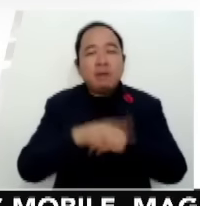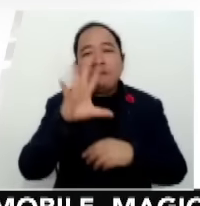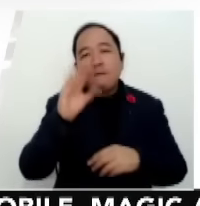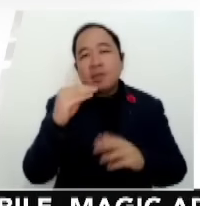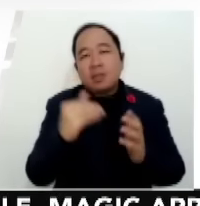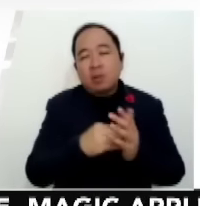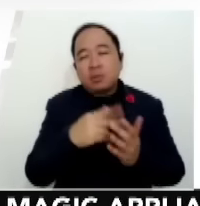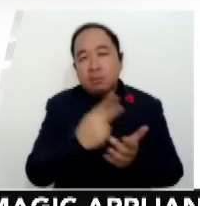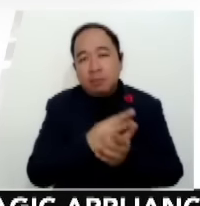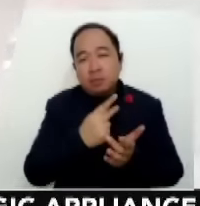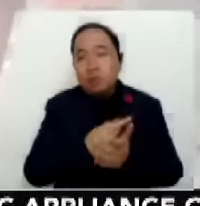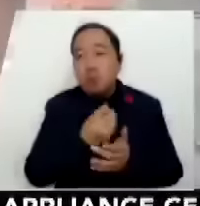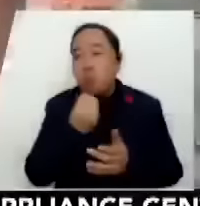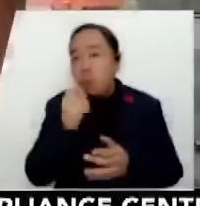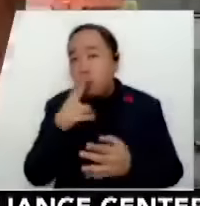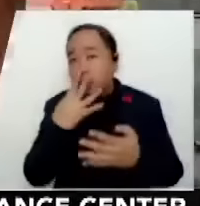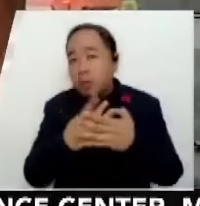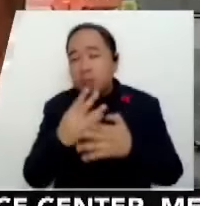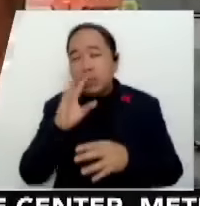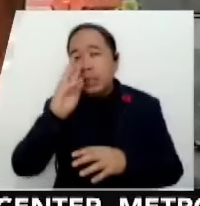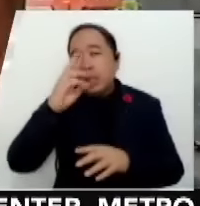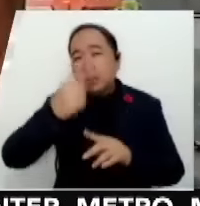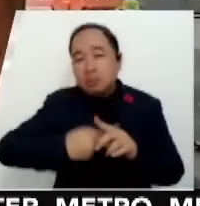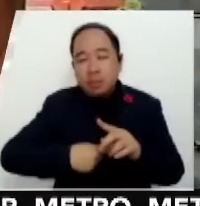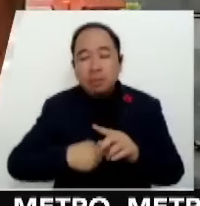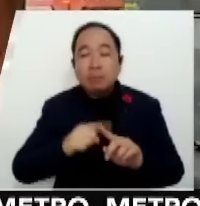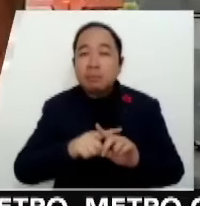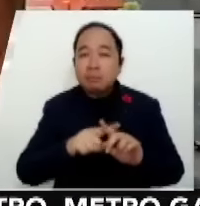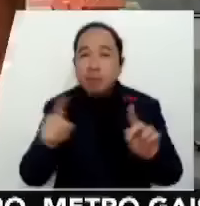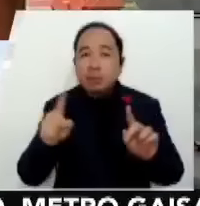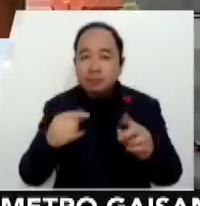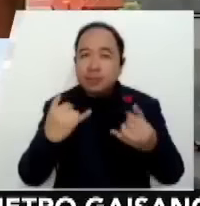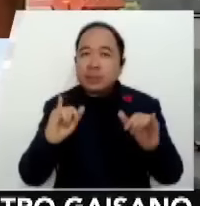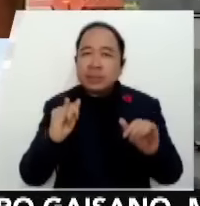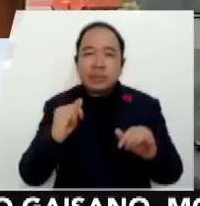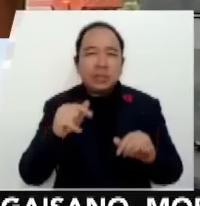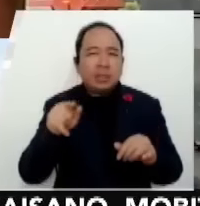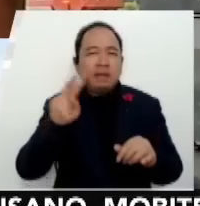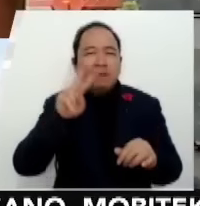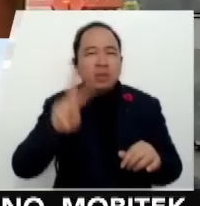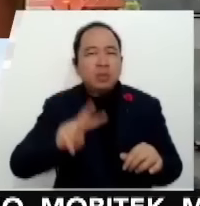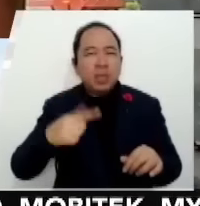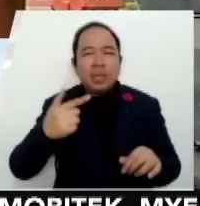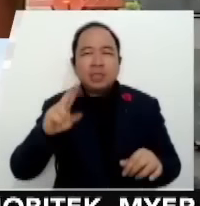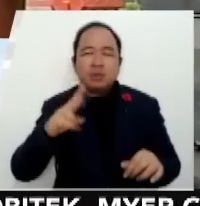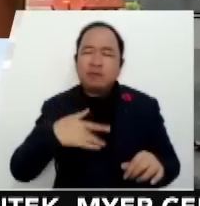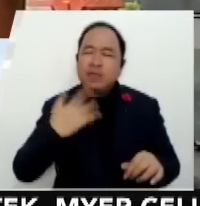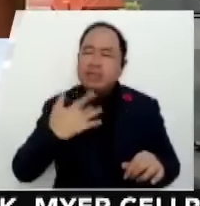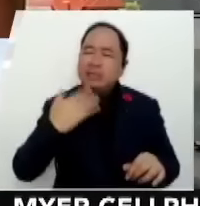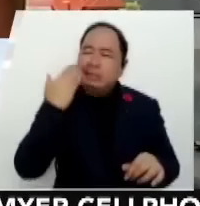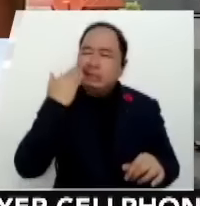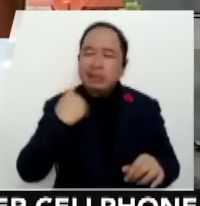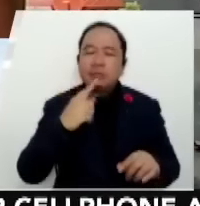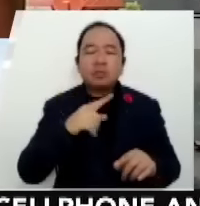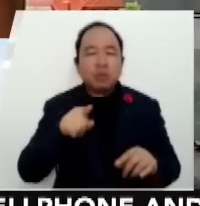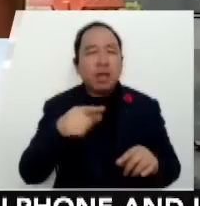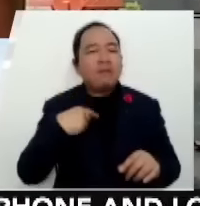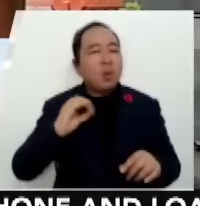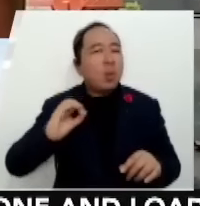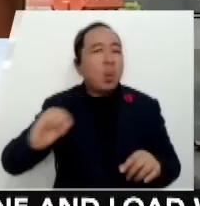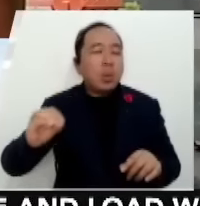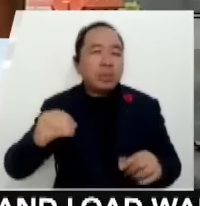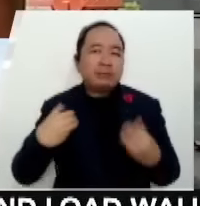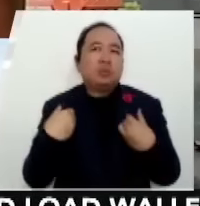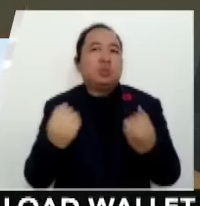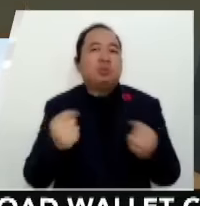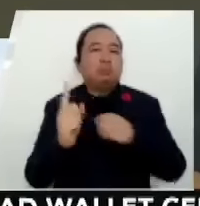o kulong na hanggang 6 na buwan. Pero nakukulangan dyan ang Valenzuela LGU kaya gagawa raw sila ng ordinansang mas matindi ang parusa sa